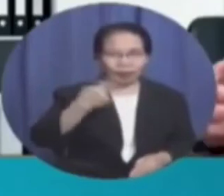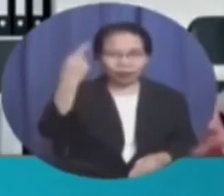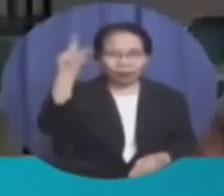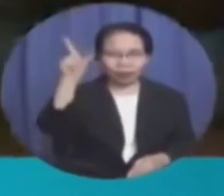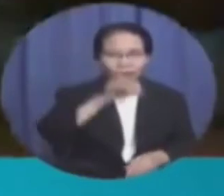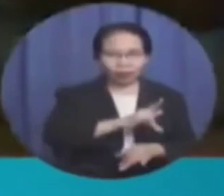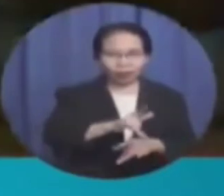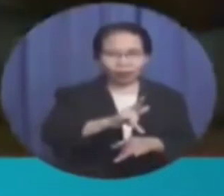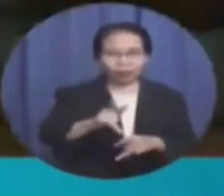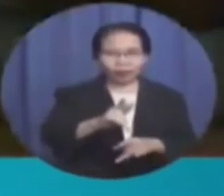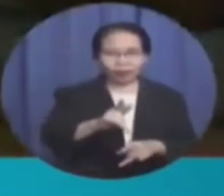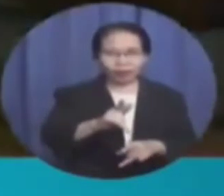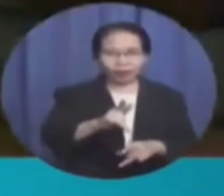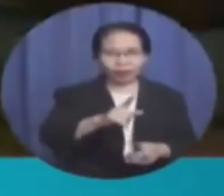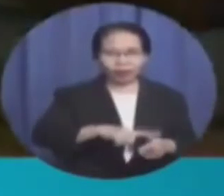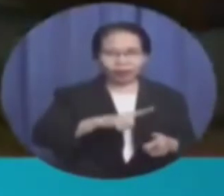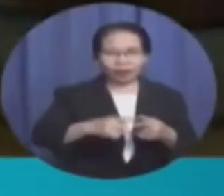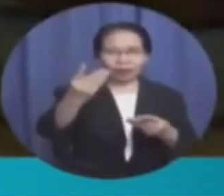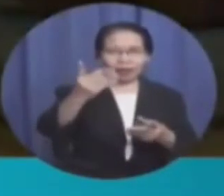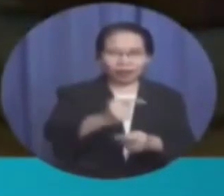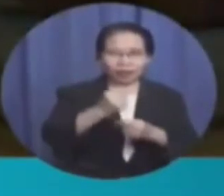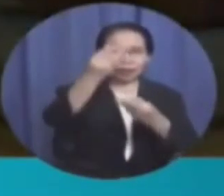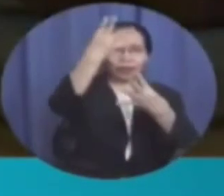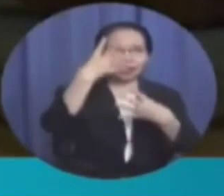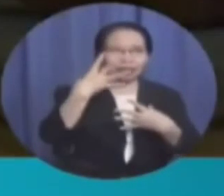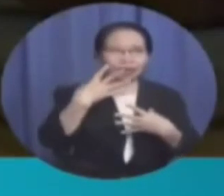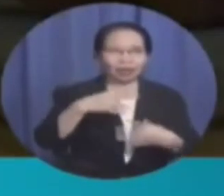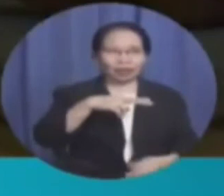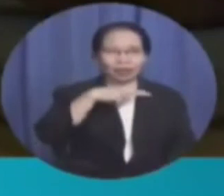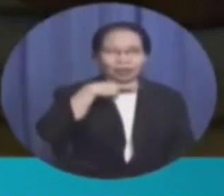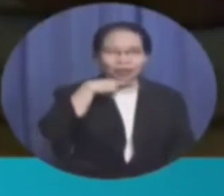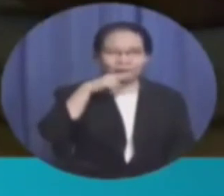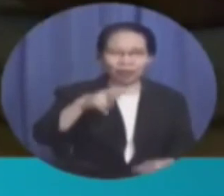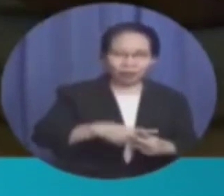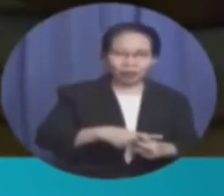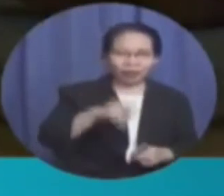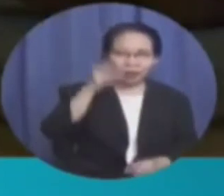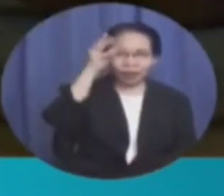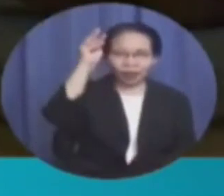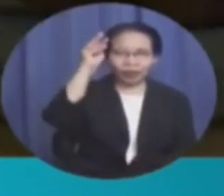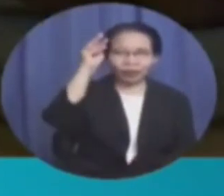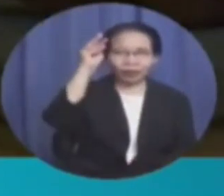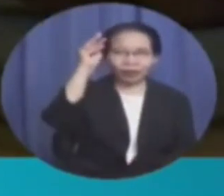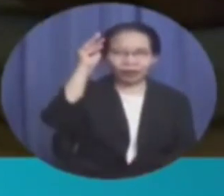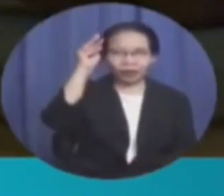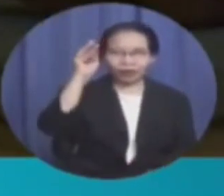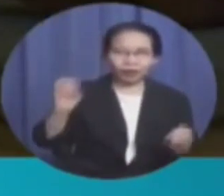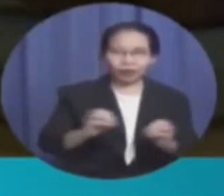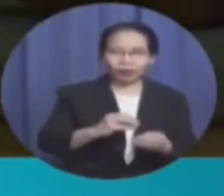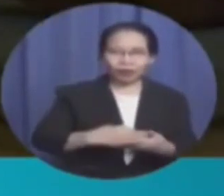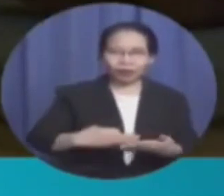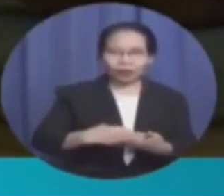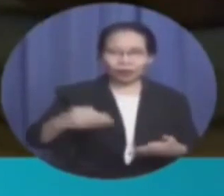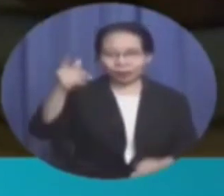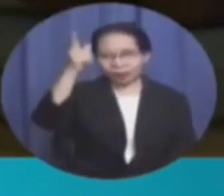mga alipusta. Gayon, may kinahabagan ako. Hindi kasi a-apply sa kanya na wala na siyang